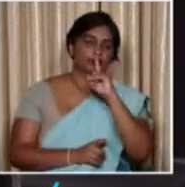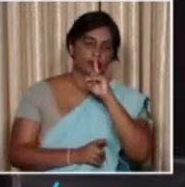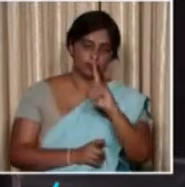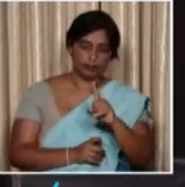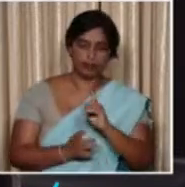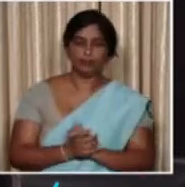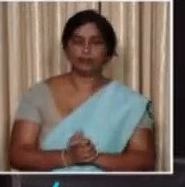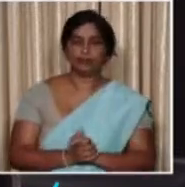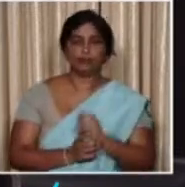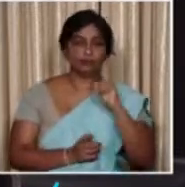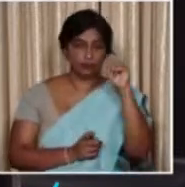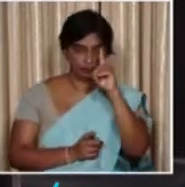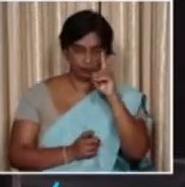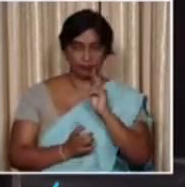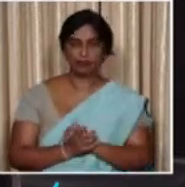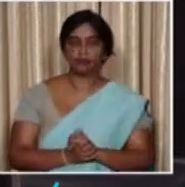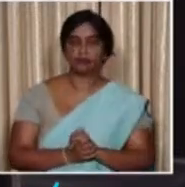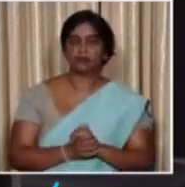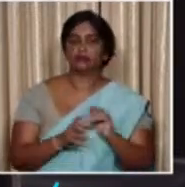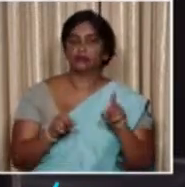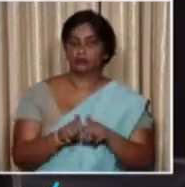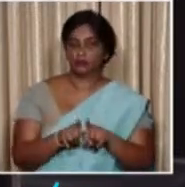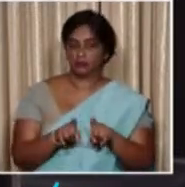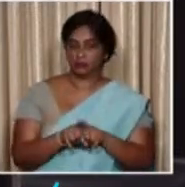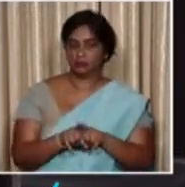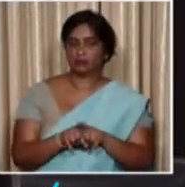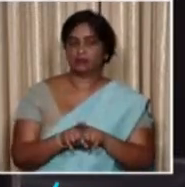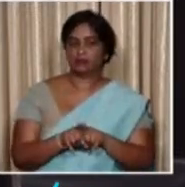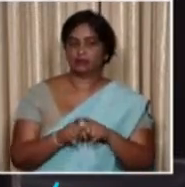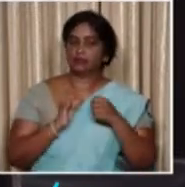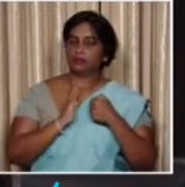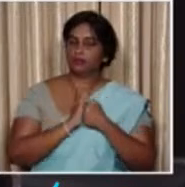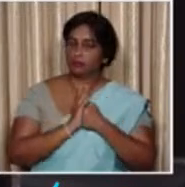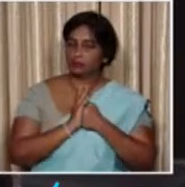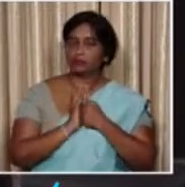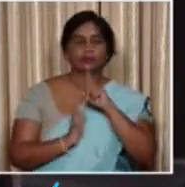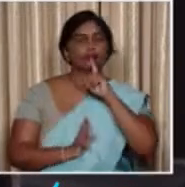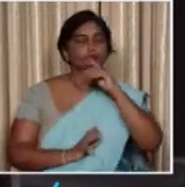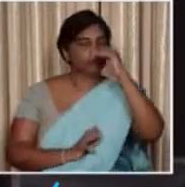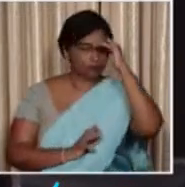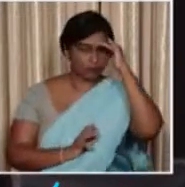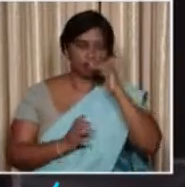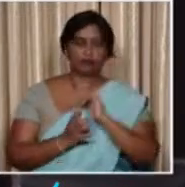කරනවා අංක 1. ඒ වගේම තමයි ගරු කතානායකතුමනි